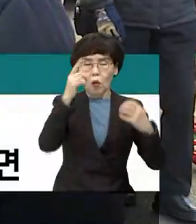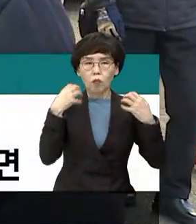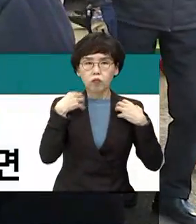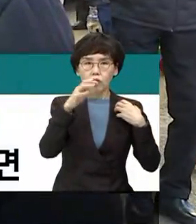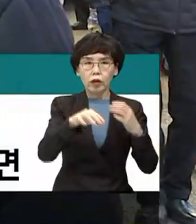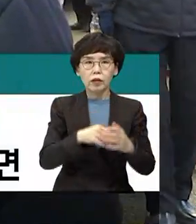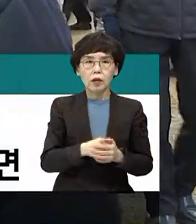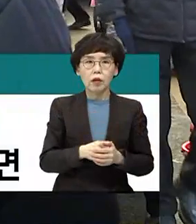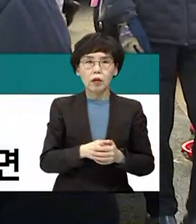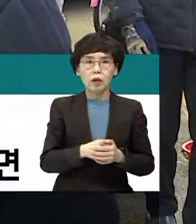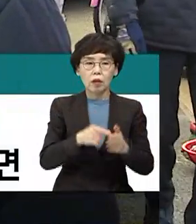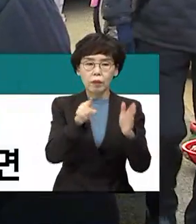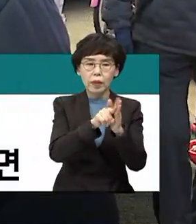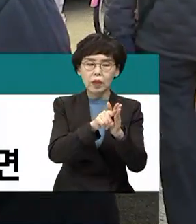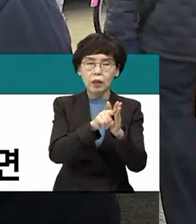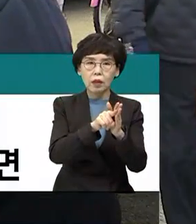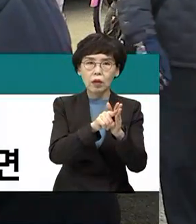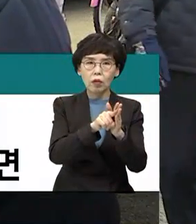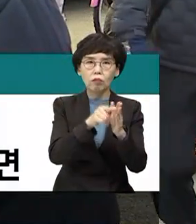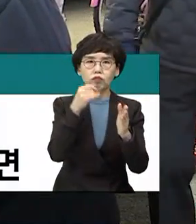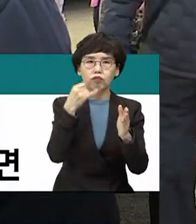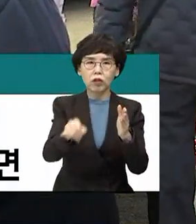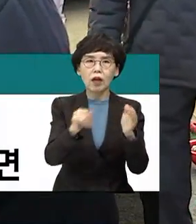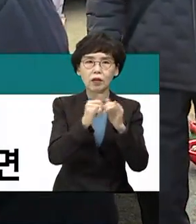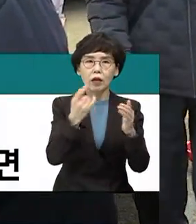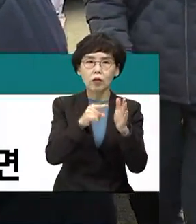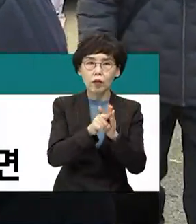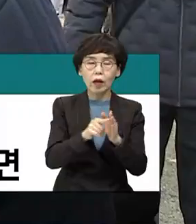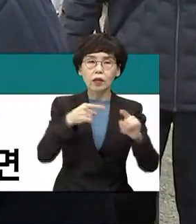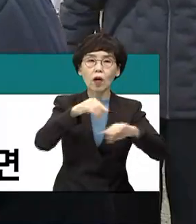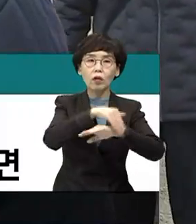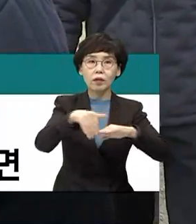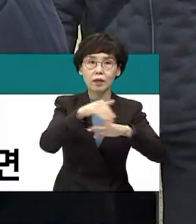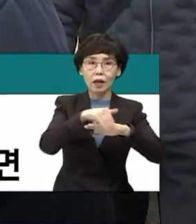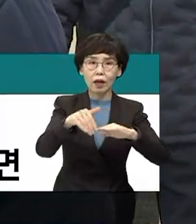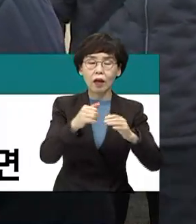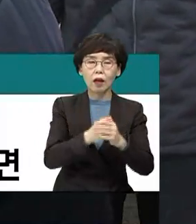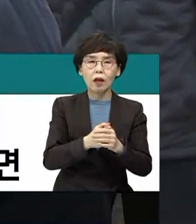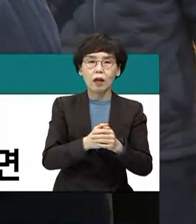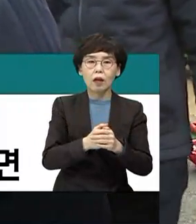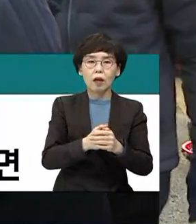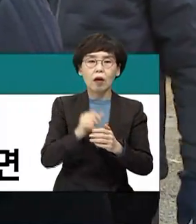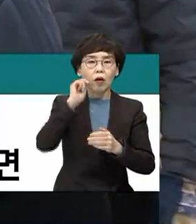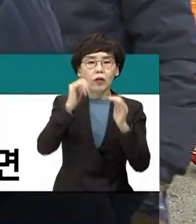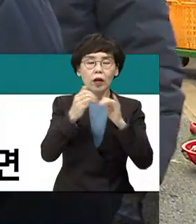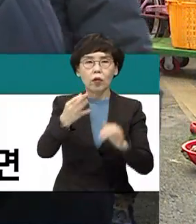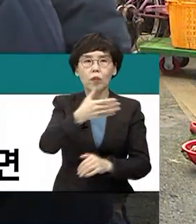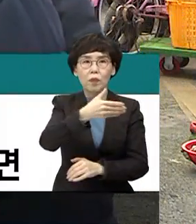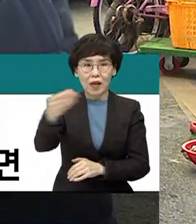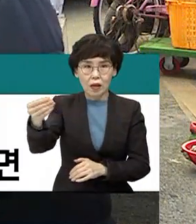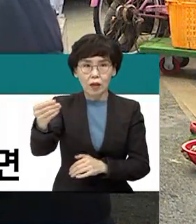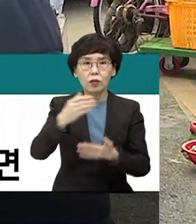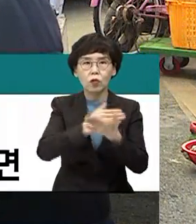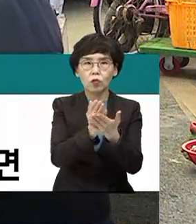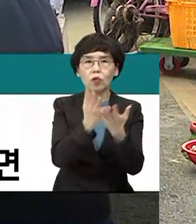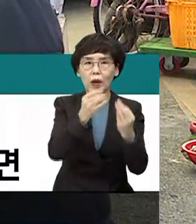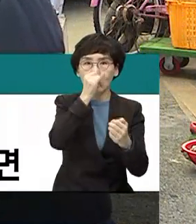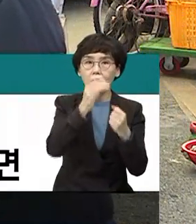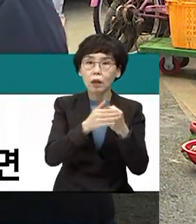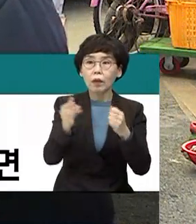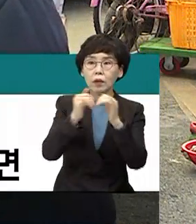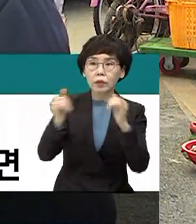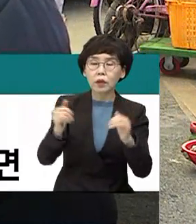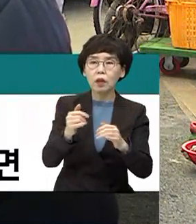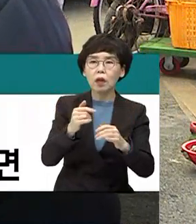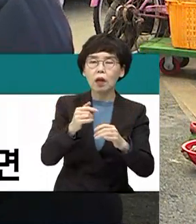정부에서는 저신용자를 위한 정책 서민금융 상품들을 많이 내놓고 있습니다. 그리고 그분들이